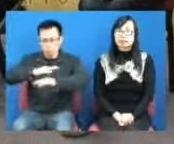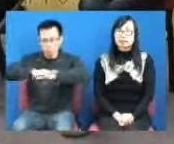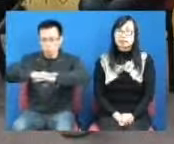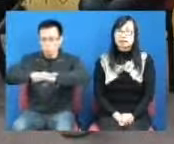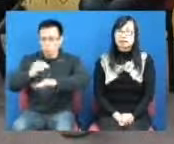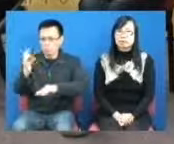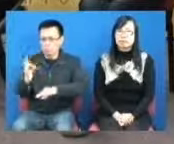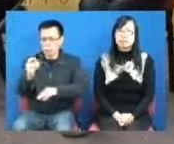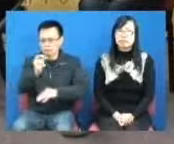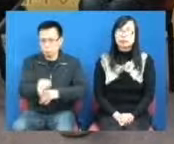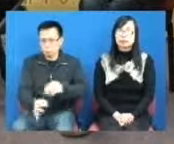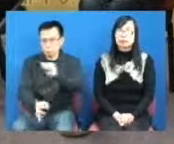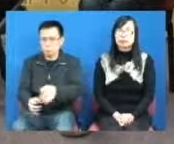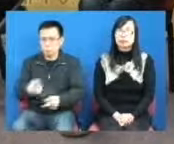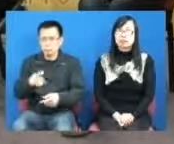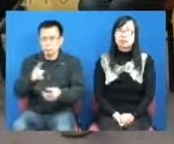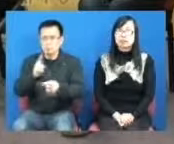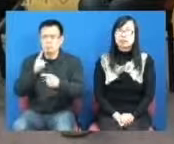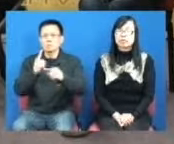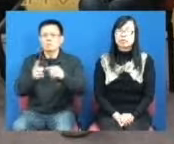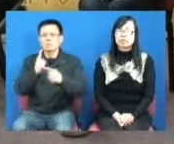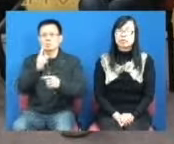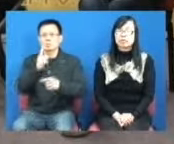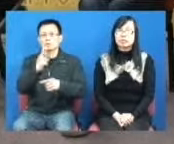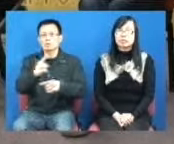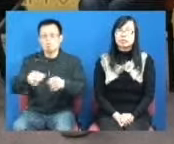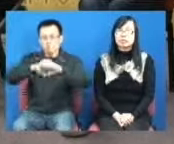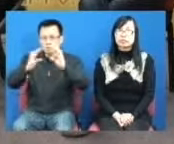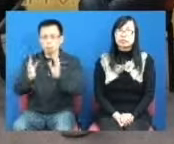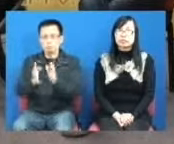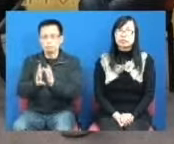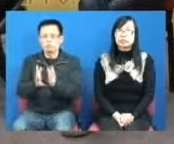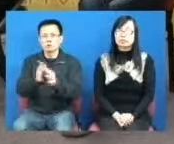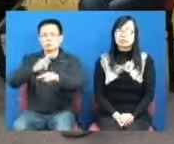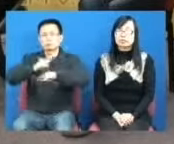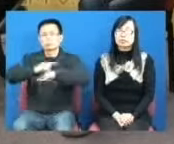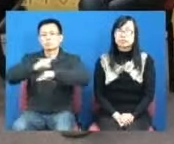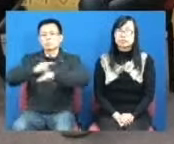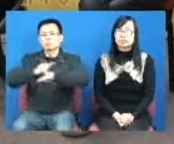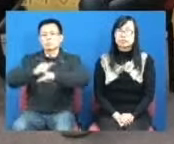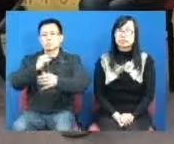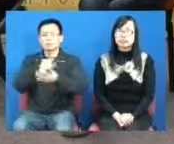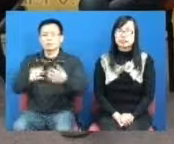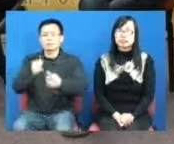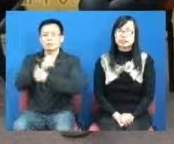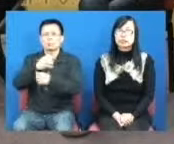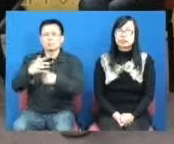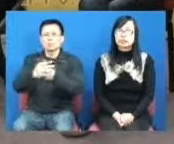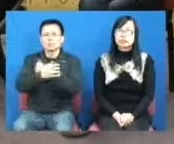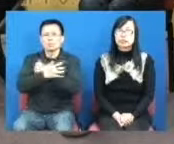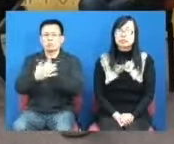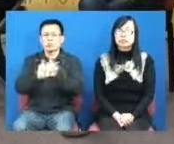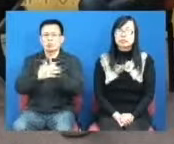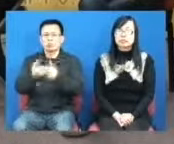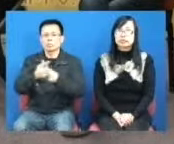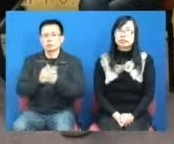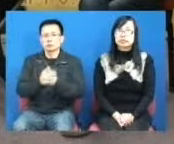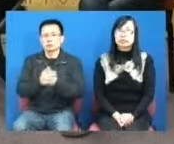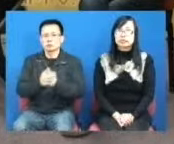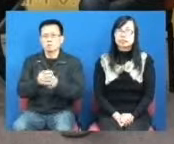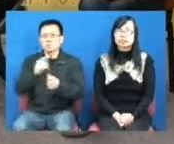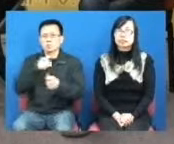一個是中門我不知道為什麼長者中門是一個退休保障這個真是荒謬因為要有衰弱子然後要